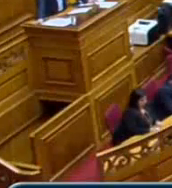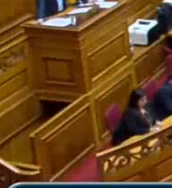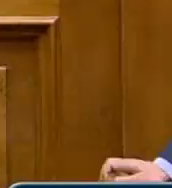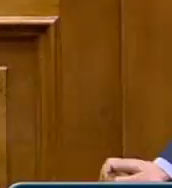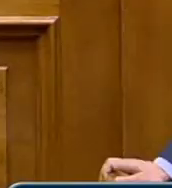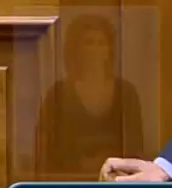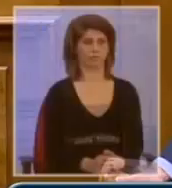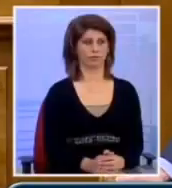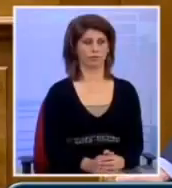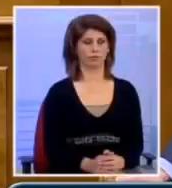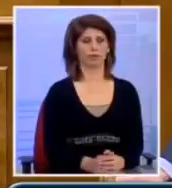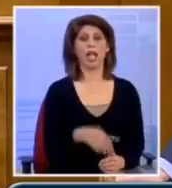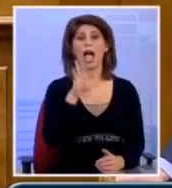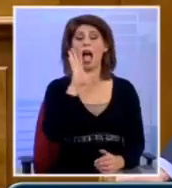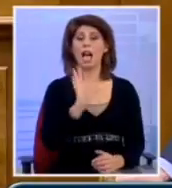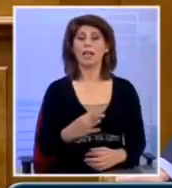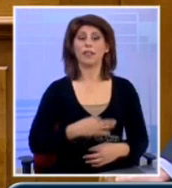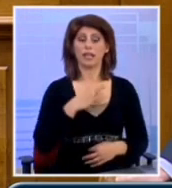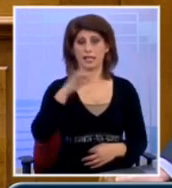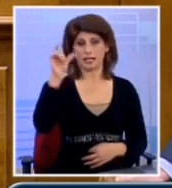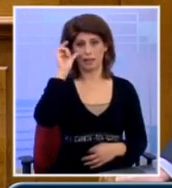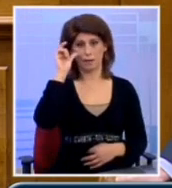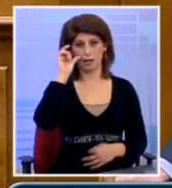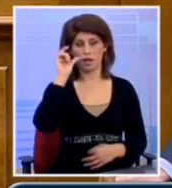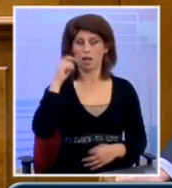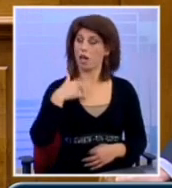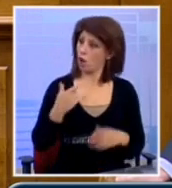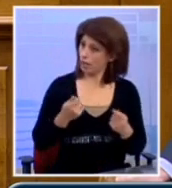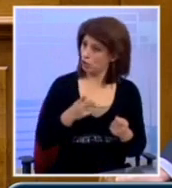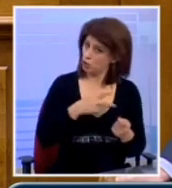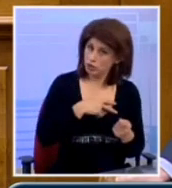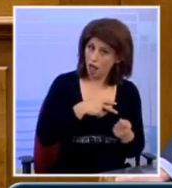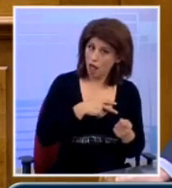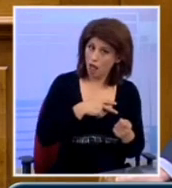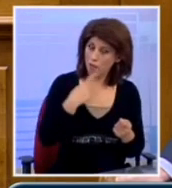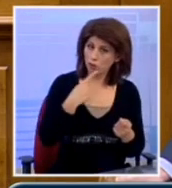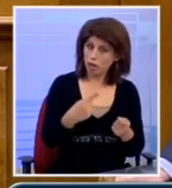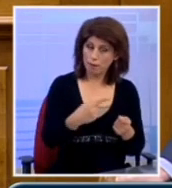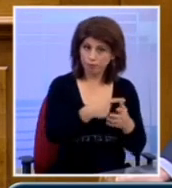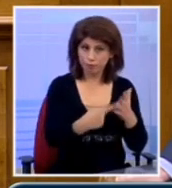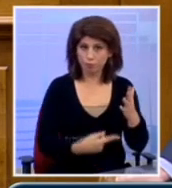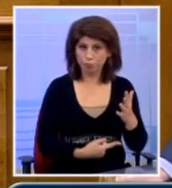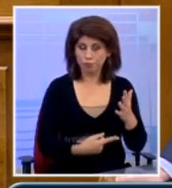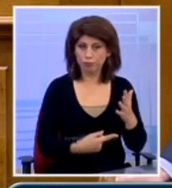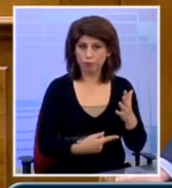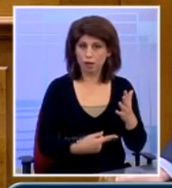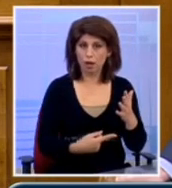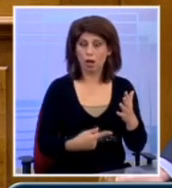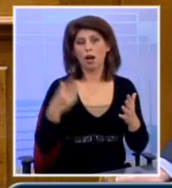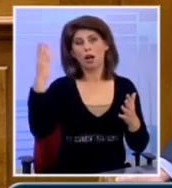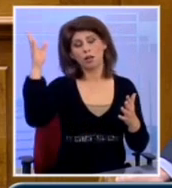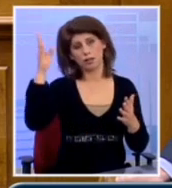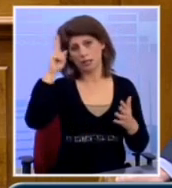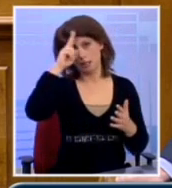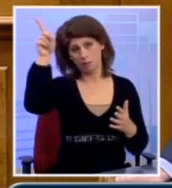Αλήθεια, κύριε Σαμαρά, έπραξα ορθά που τα είπα αυτά στο Βερολίνο, ή μήπως θα έπρεπε κι